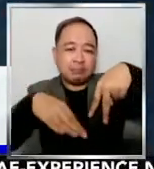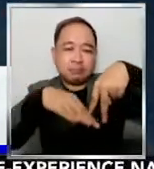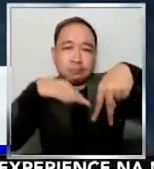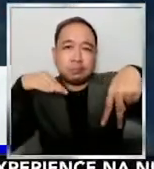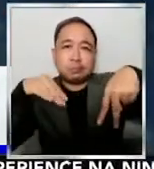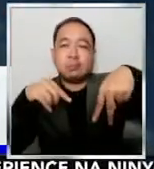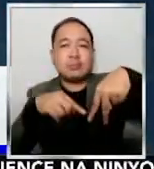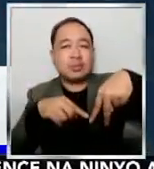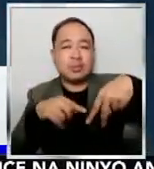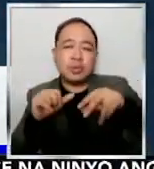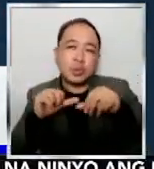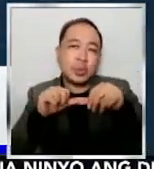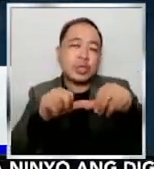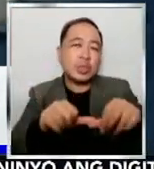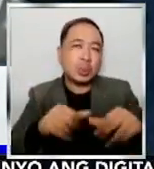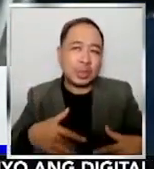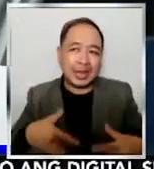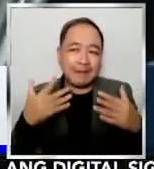ganun.